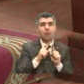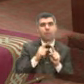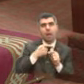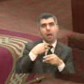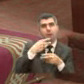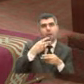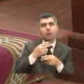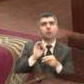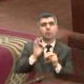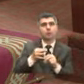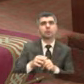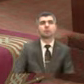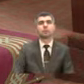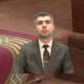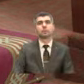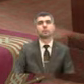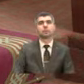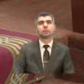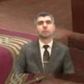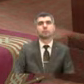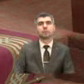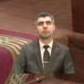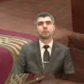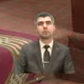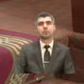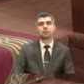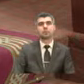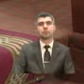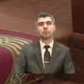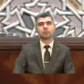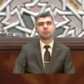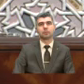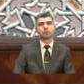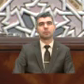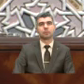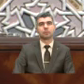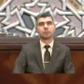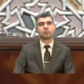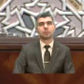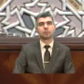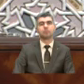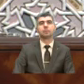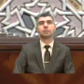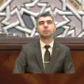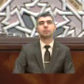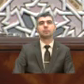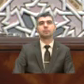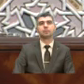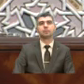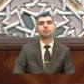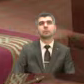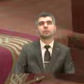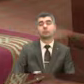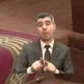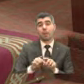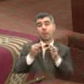طبعا هذا المطلوب السيد الوزير، هذا المطلوب. هذا المطلوب. تفضلوا. فيما يتعلق